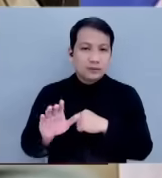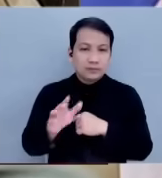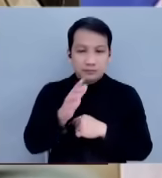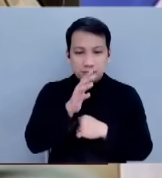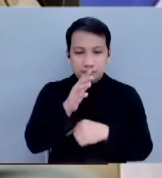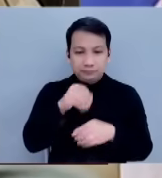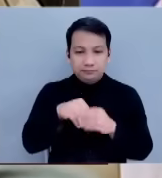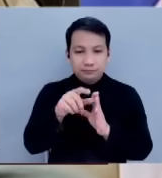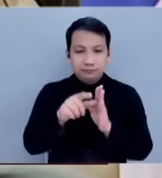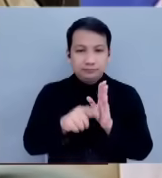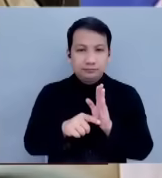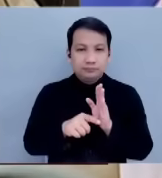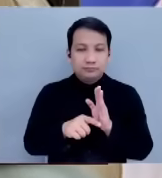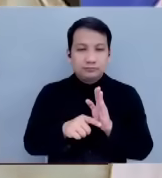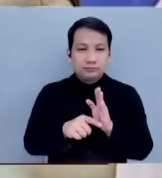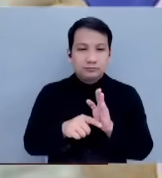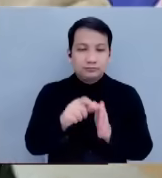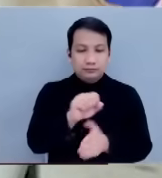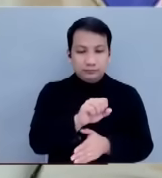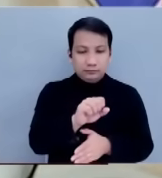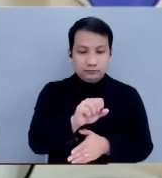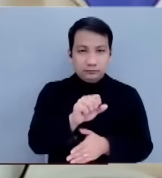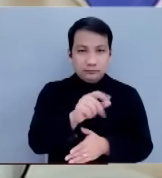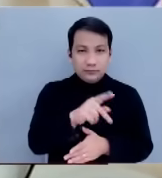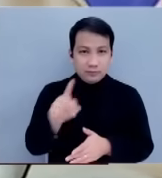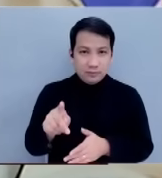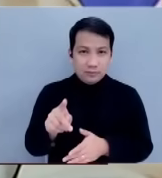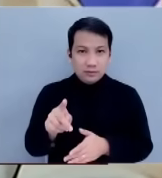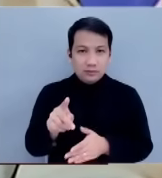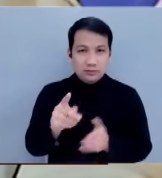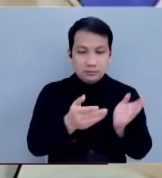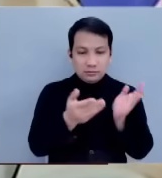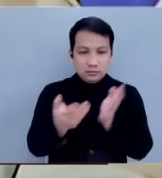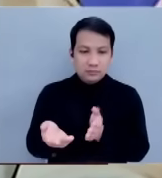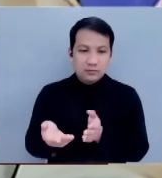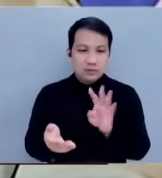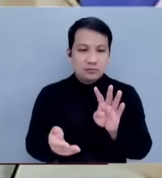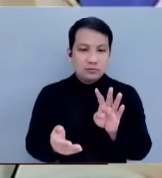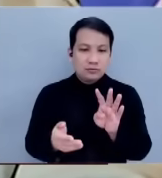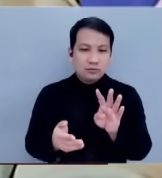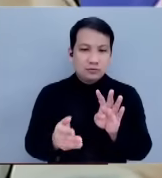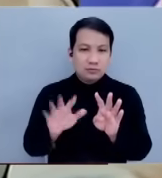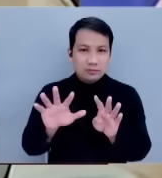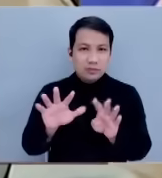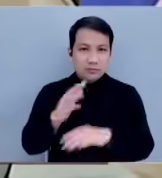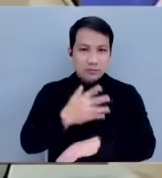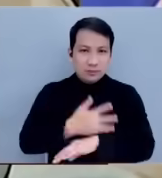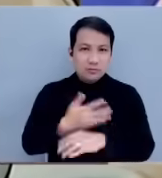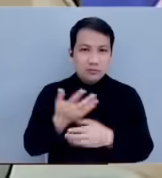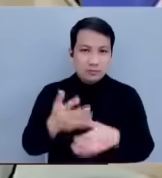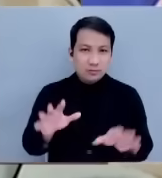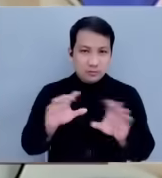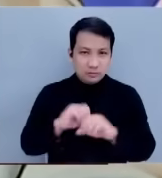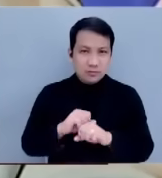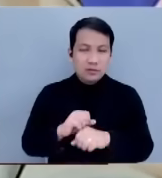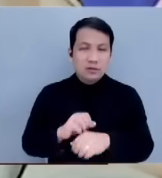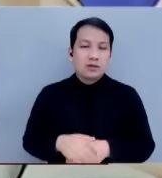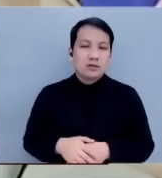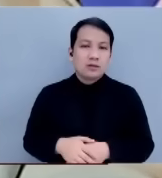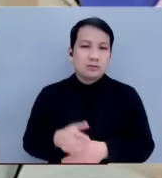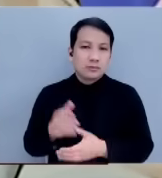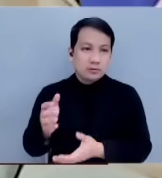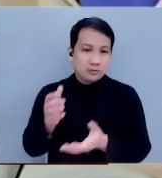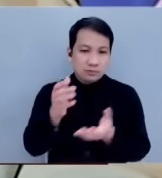San Fernando po ibuburon ng 4 to 5 days. And then po, after po nun, iuwi sa amin